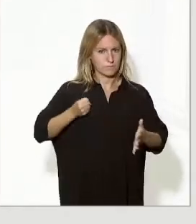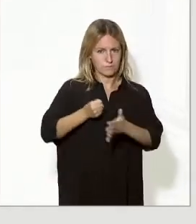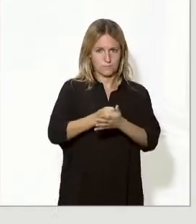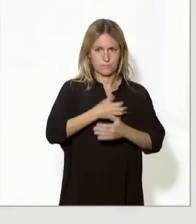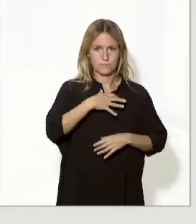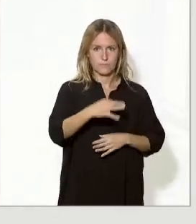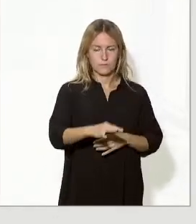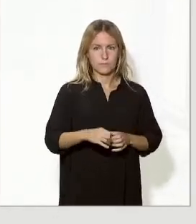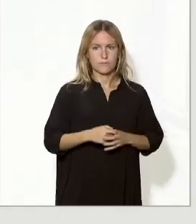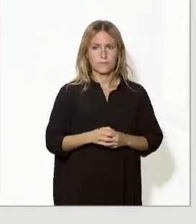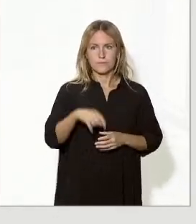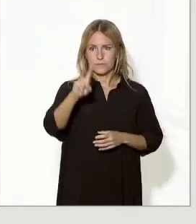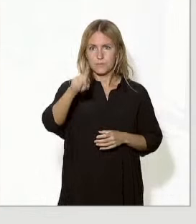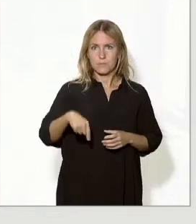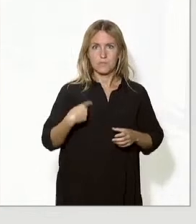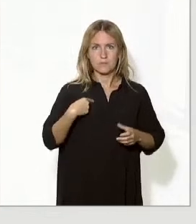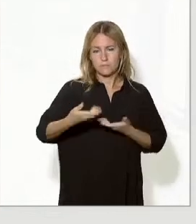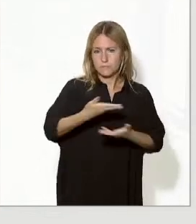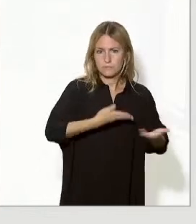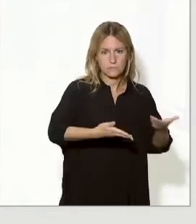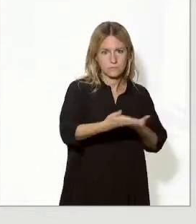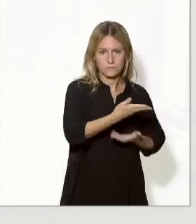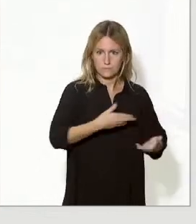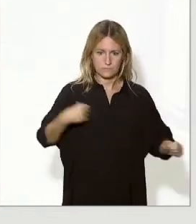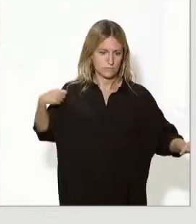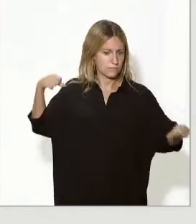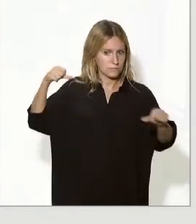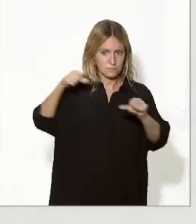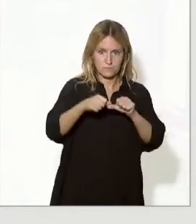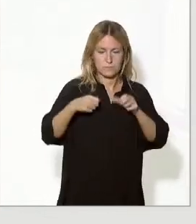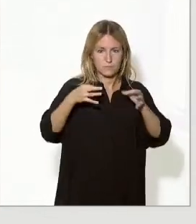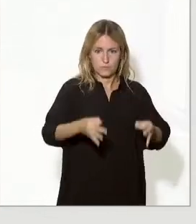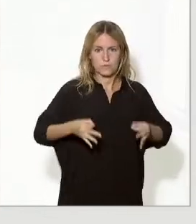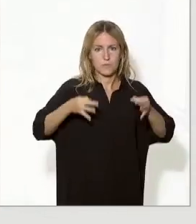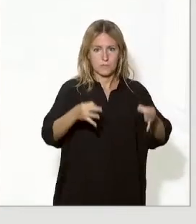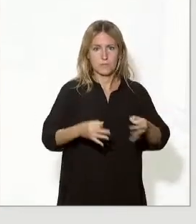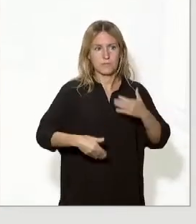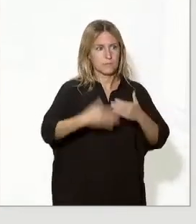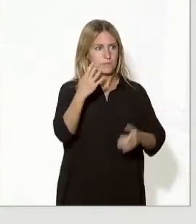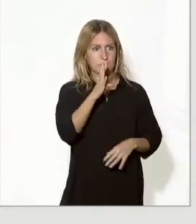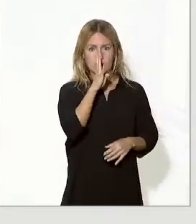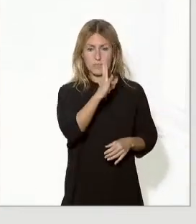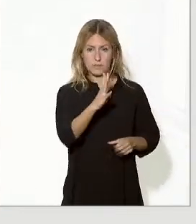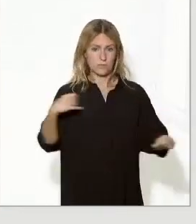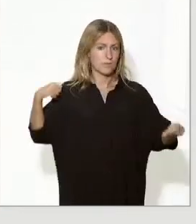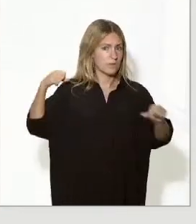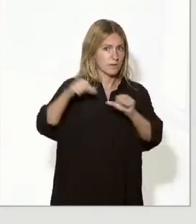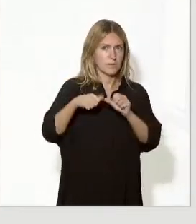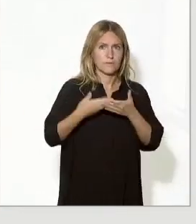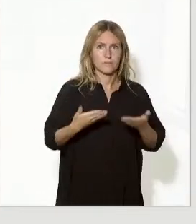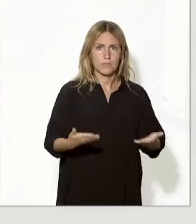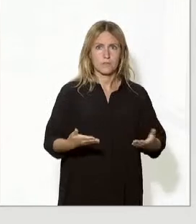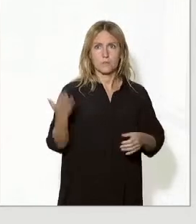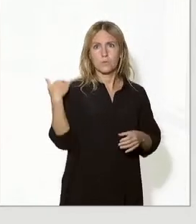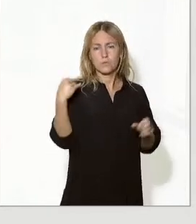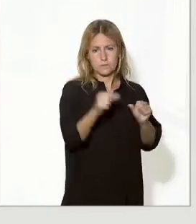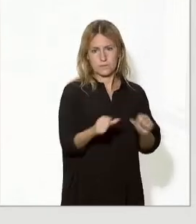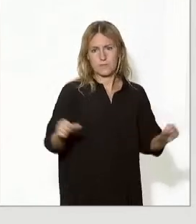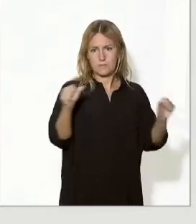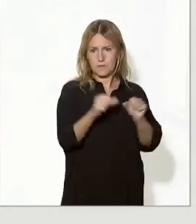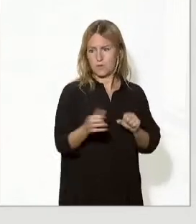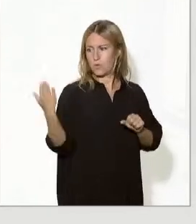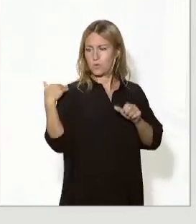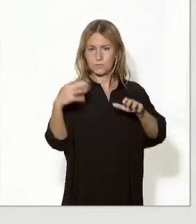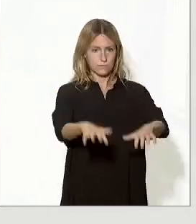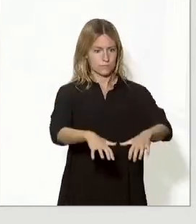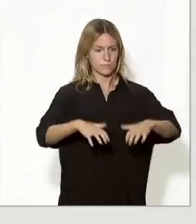i evidentment allargant la mà com he estat fent des de l'inici d'aquesta legislatura i en les darreres setmanes, ho vaig fer en el darrer ple, ho vaig